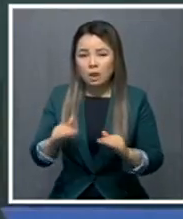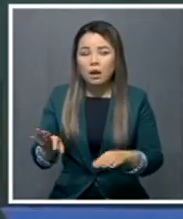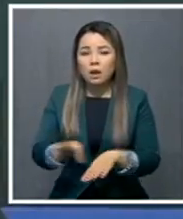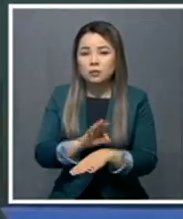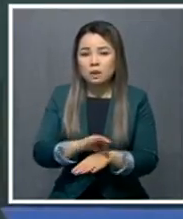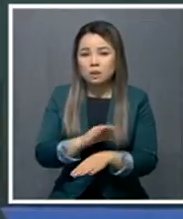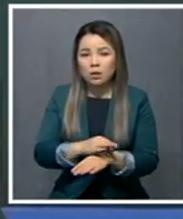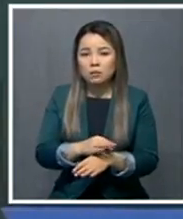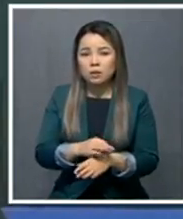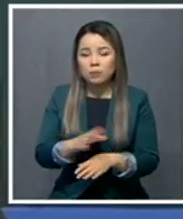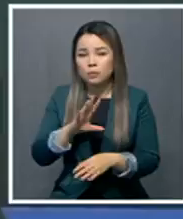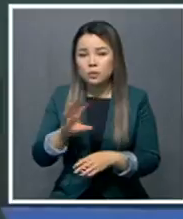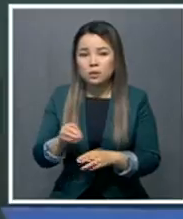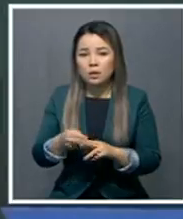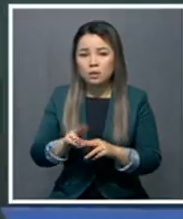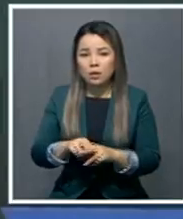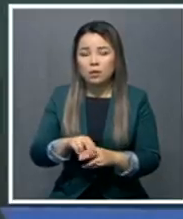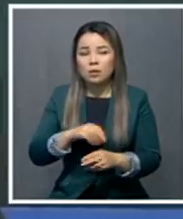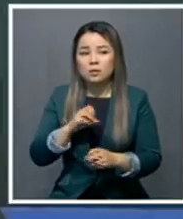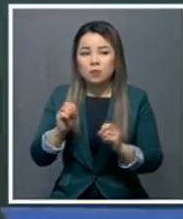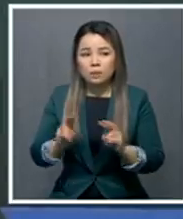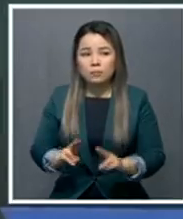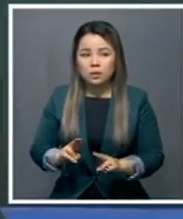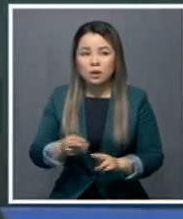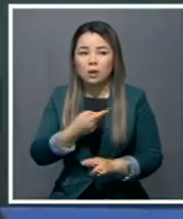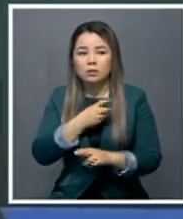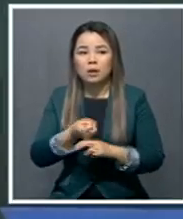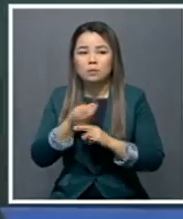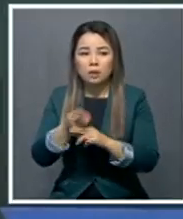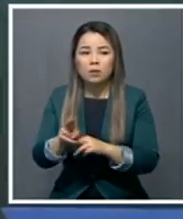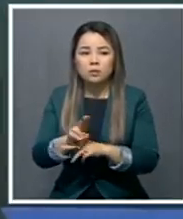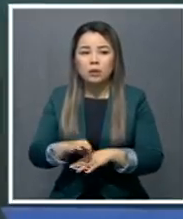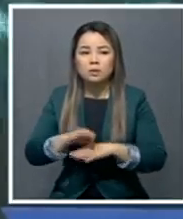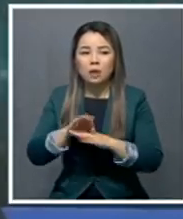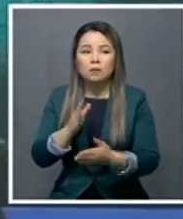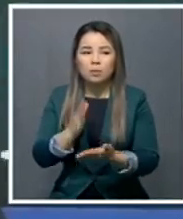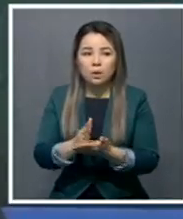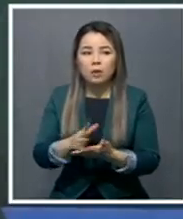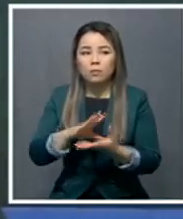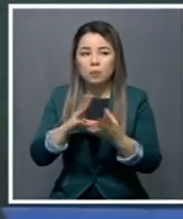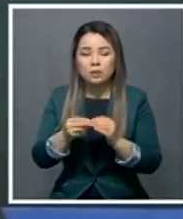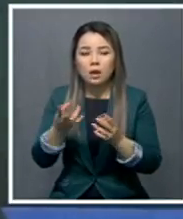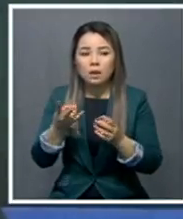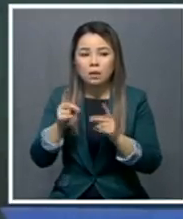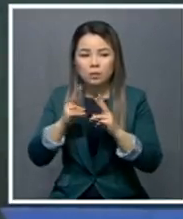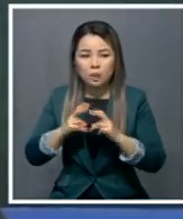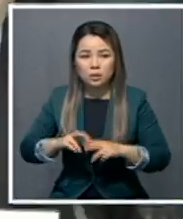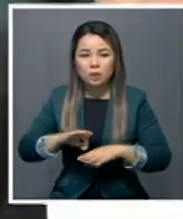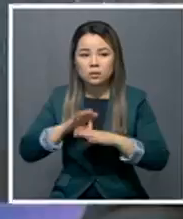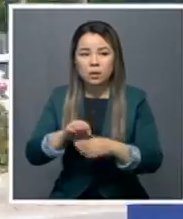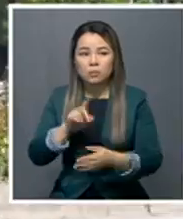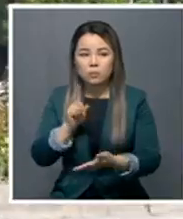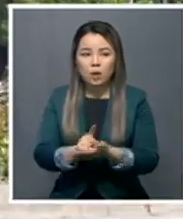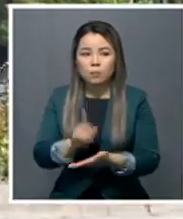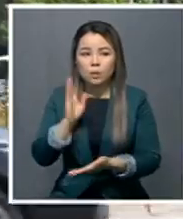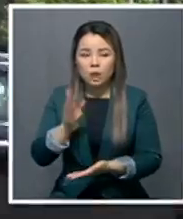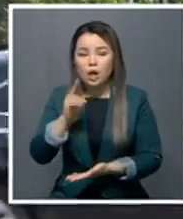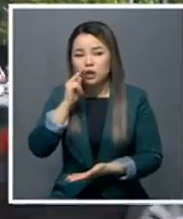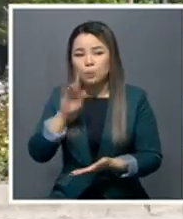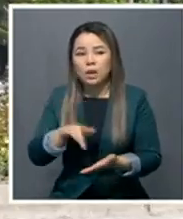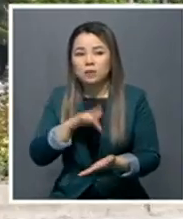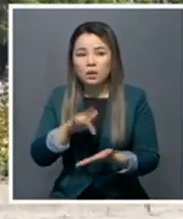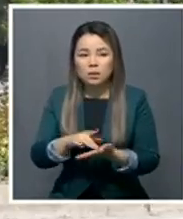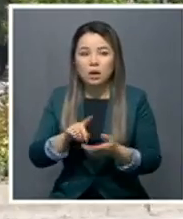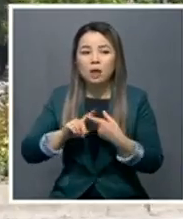әйелі барлығы обследовательдік бізде госпитальге жатқызылып, қазір олардан анализдер алынып жатыр. Ал Шымкент